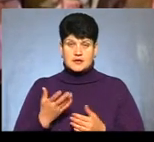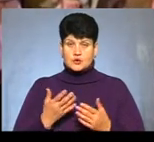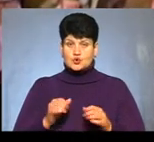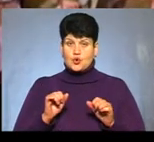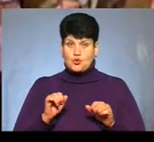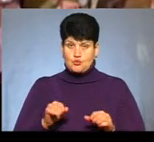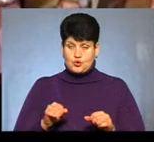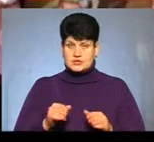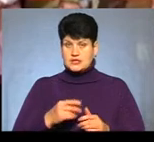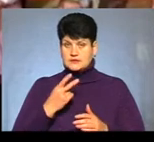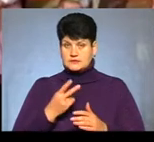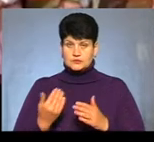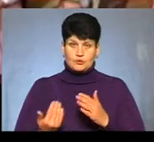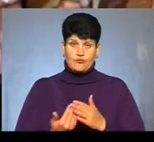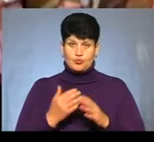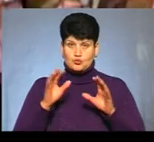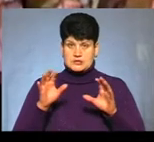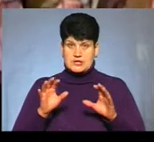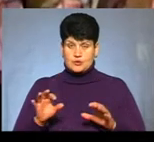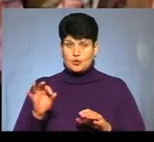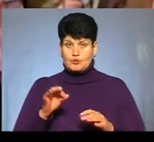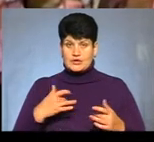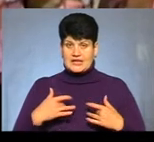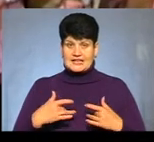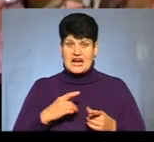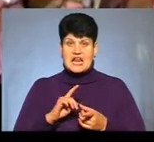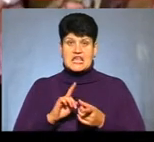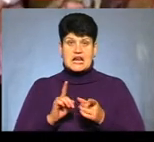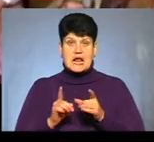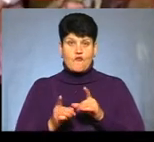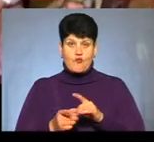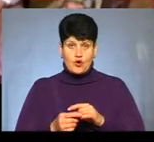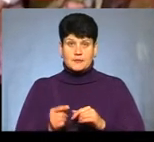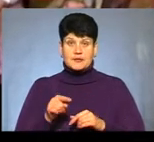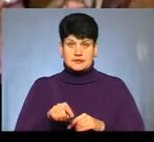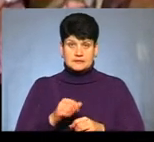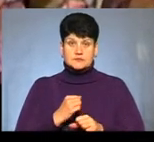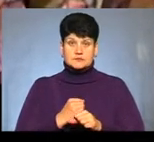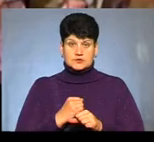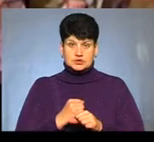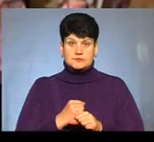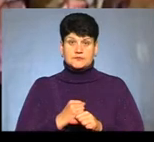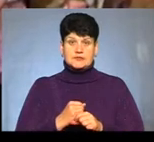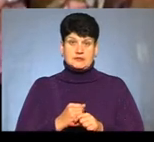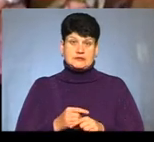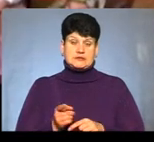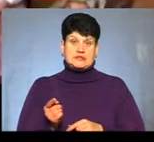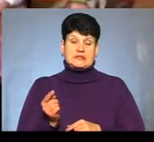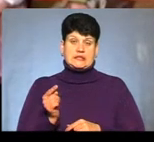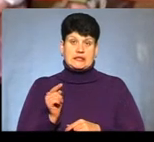Якщо можна, виходячи з нового закону про театральні реформи, так вчинити з таким,